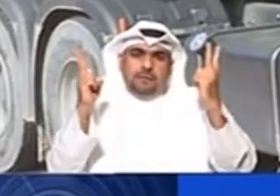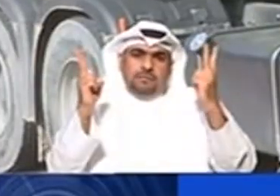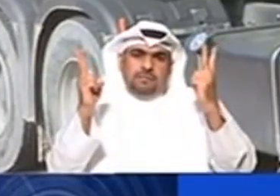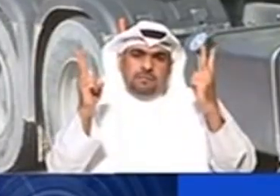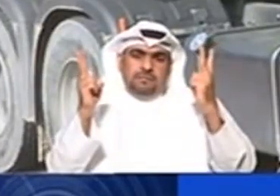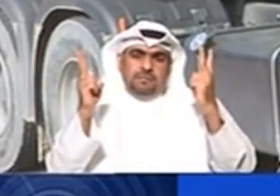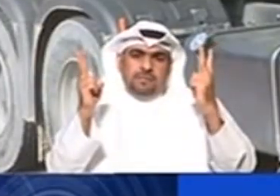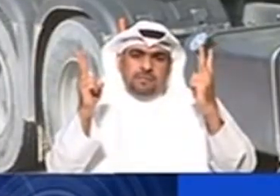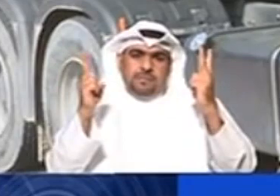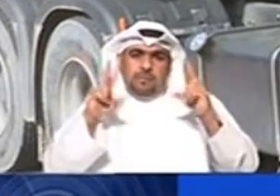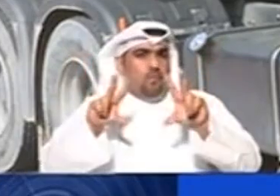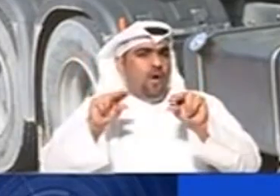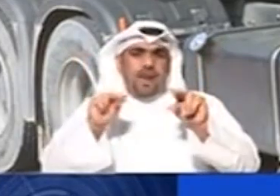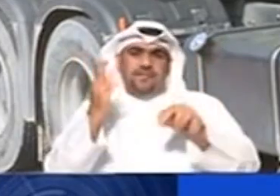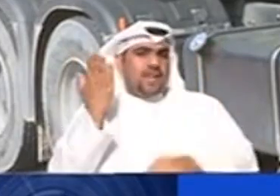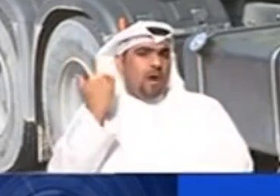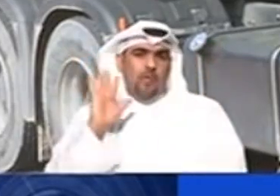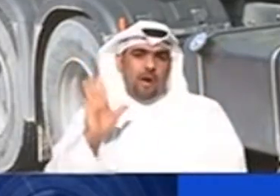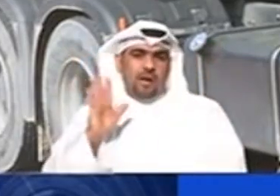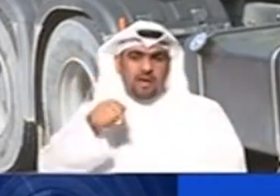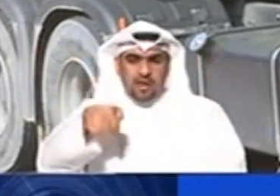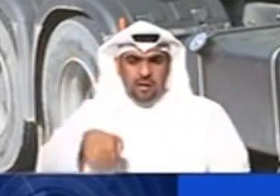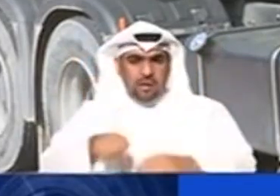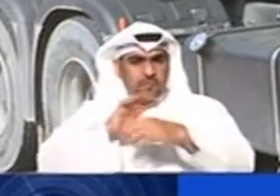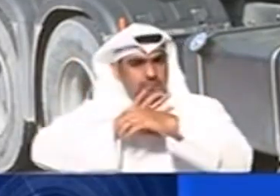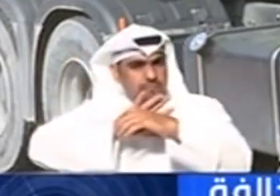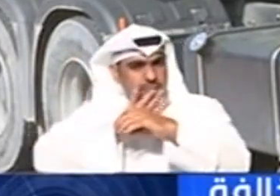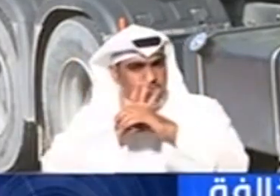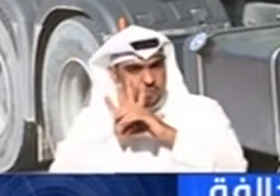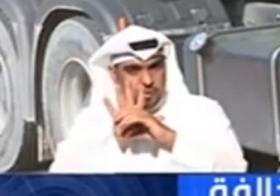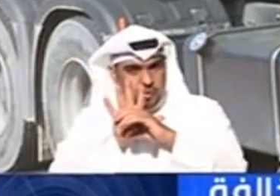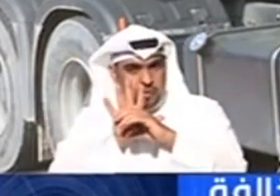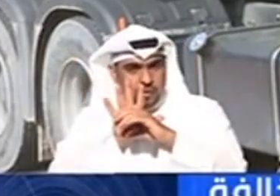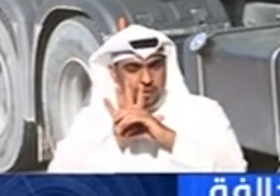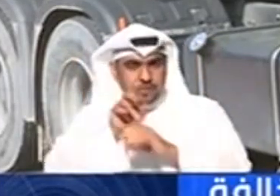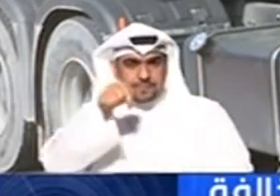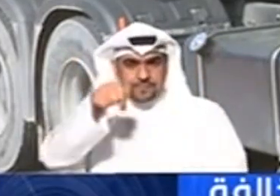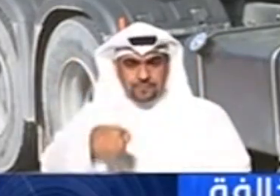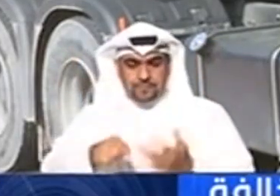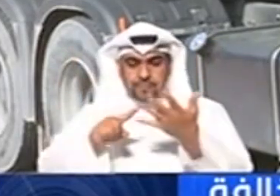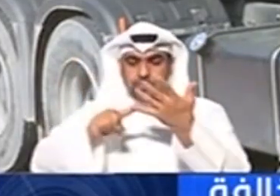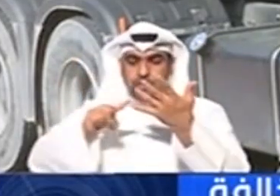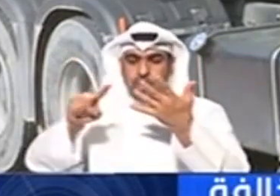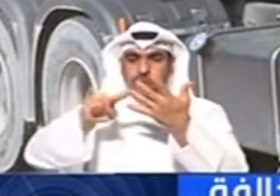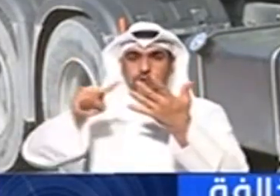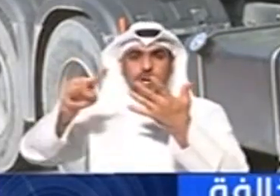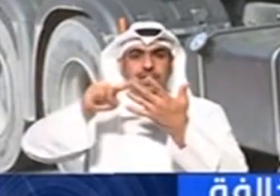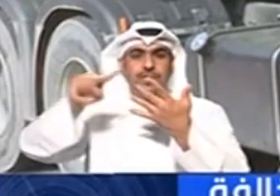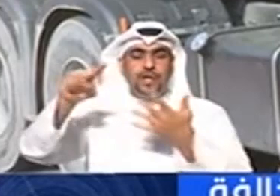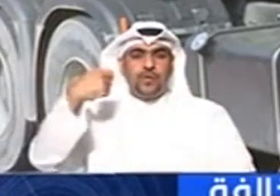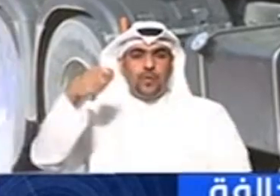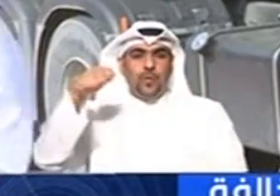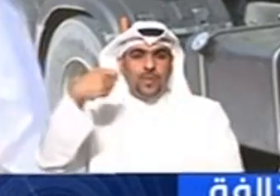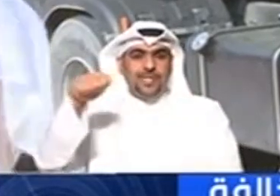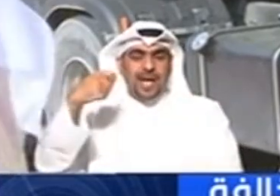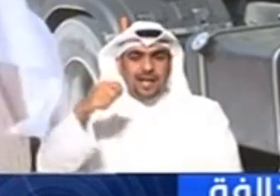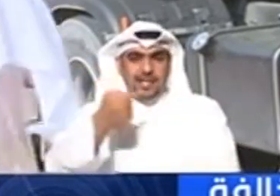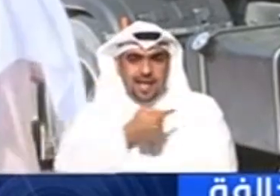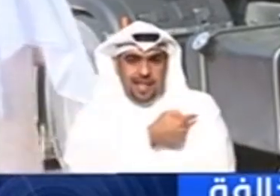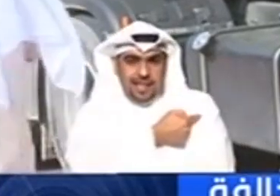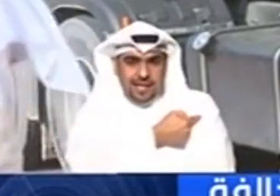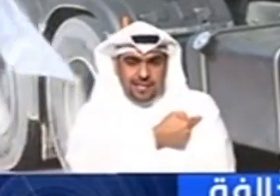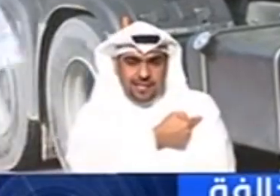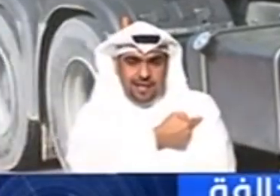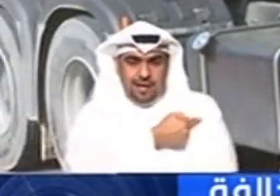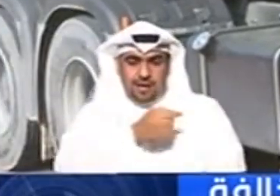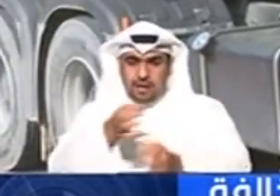في مرض كورونا، وتطبيقا للضوابط الصحية اللي هي التباعد، وارتأى